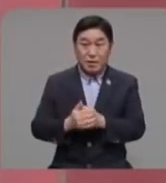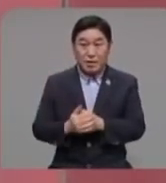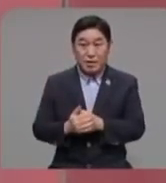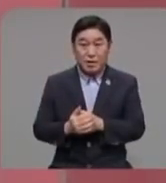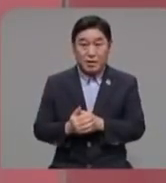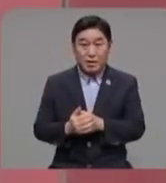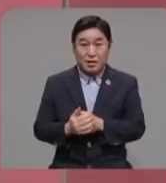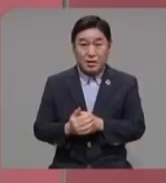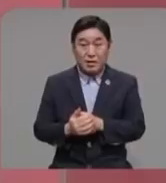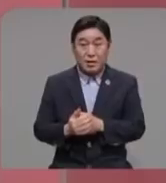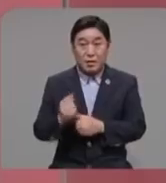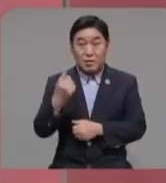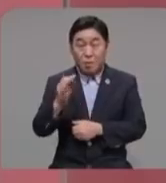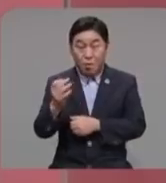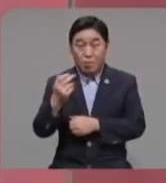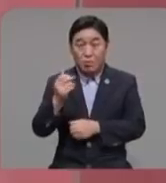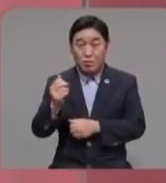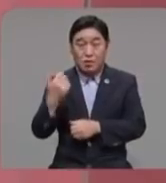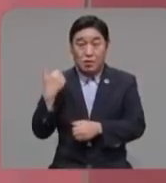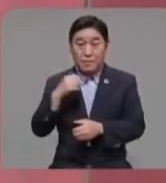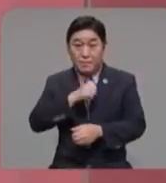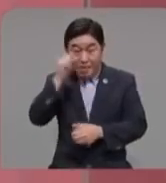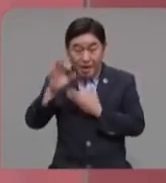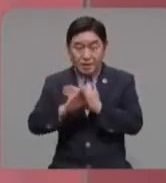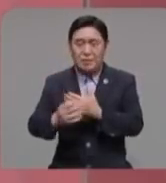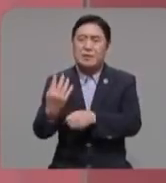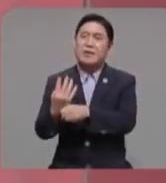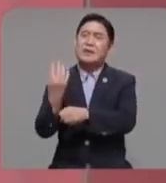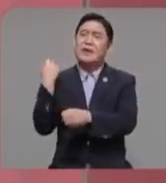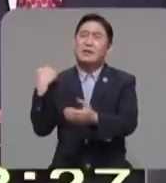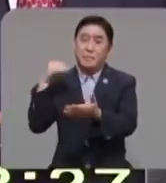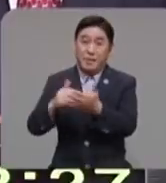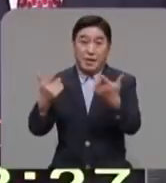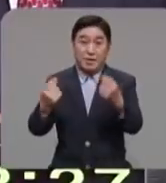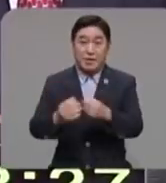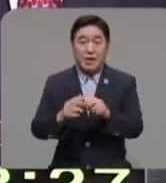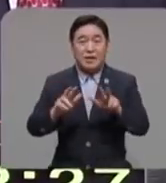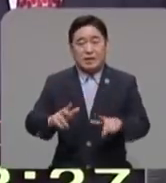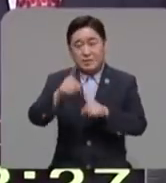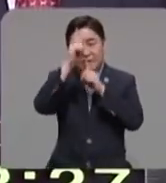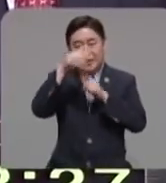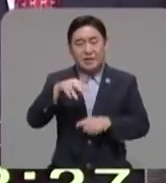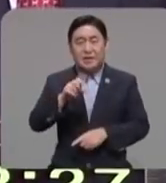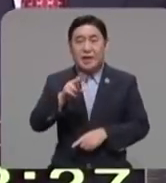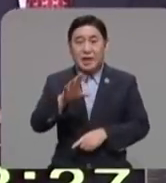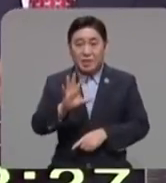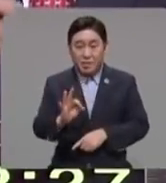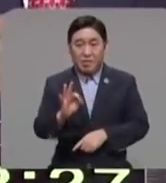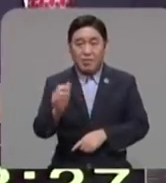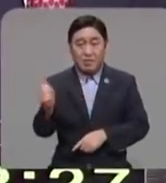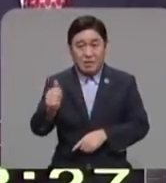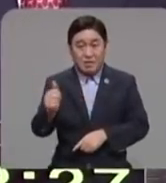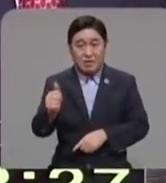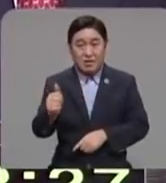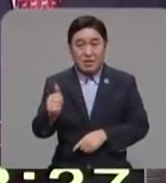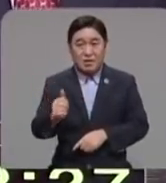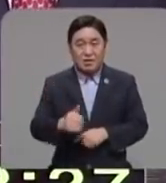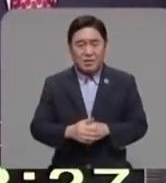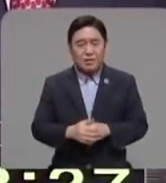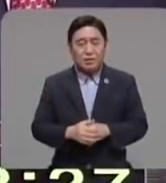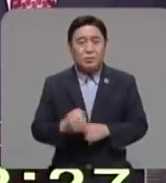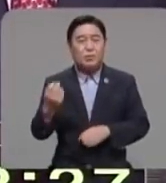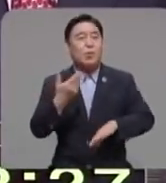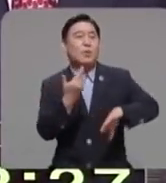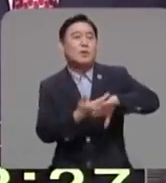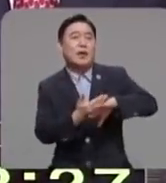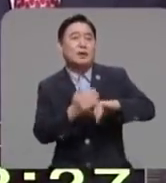홍준표 후보님께서 하신다면. 그래서 저는 왜 지금 이재명이라는 시대의 파퓰리스트 그리고 정말